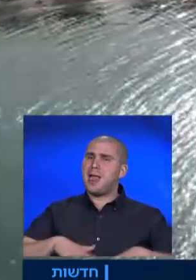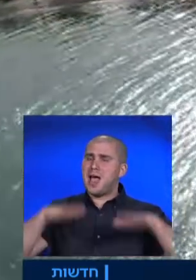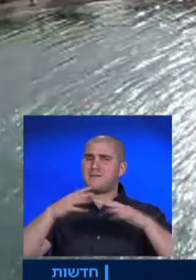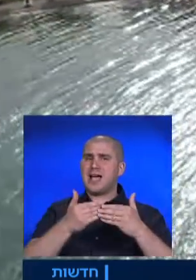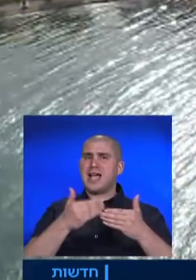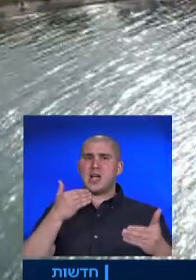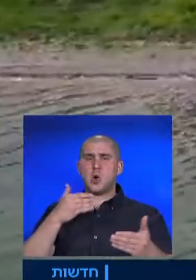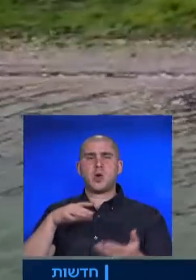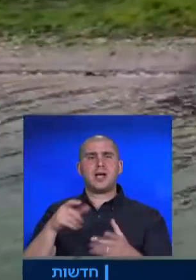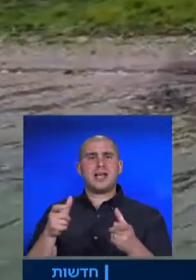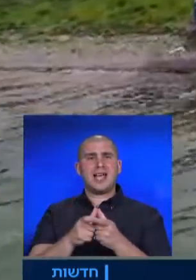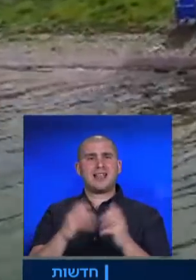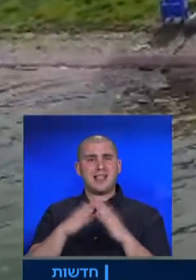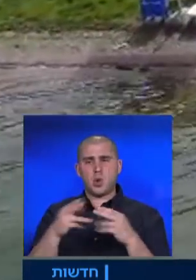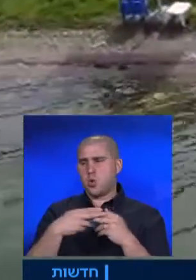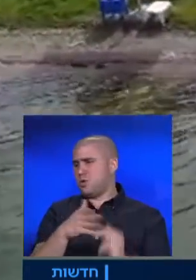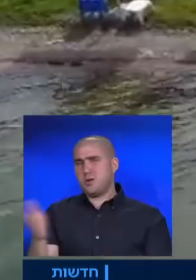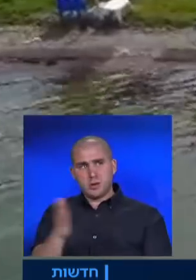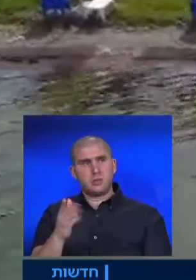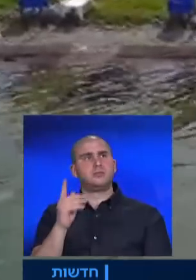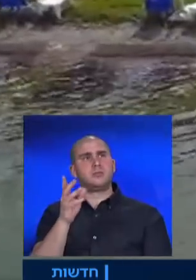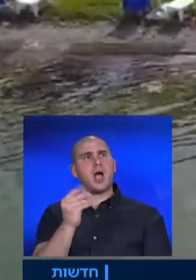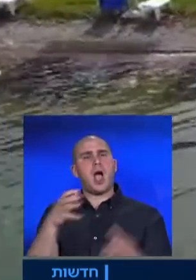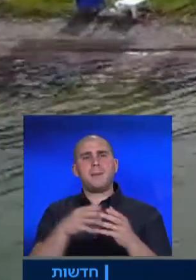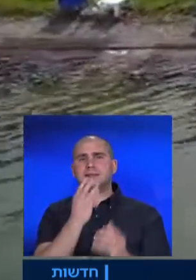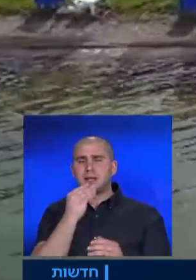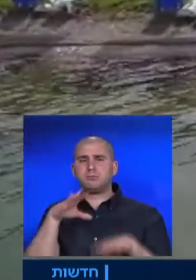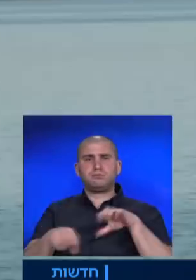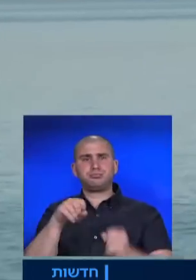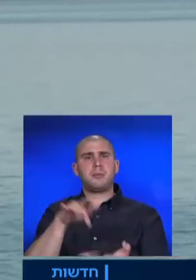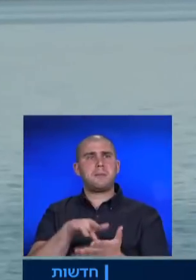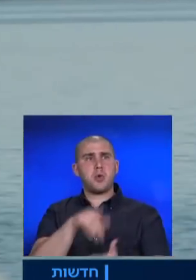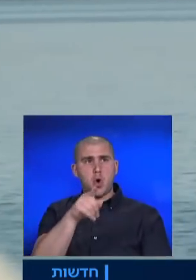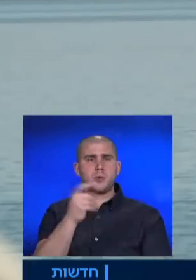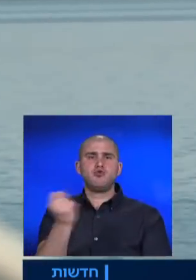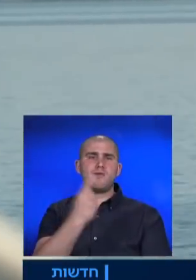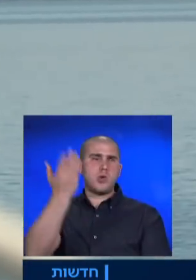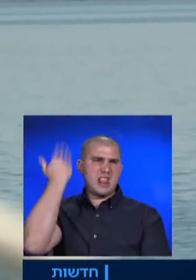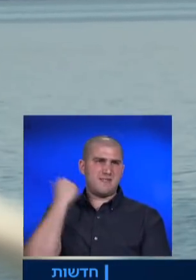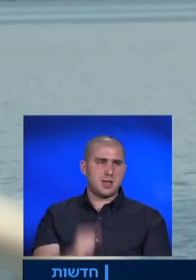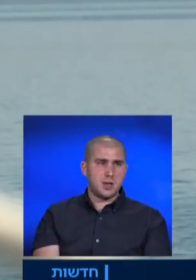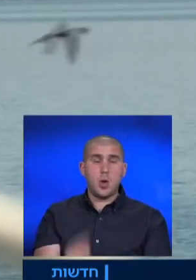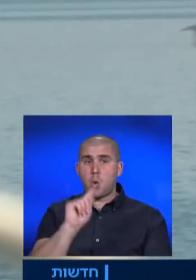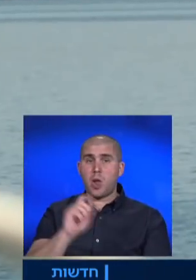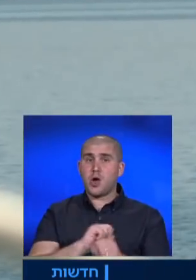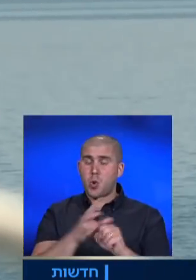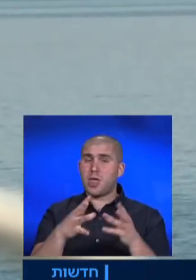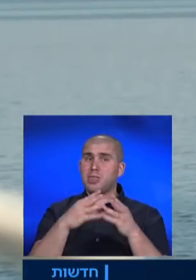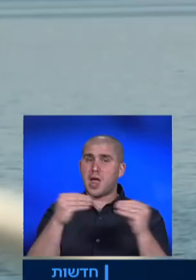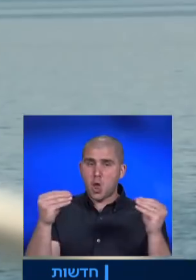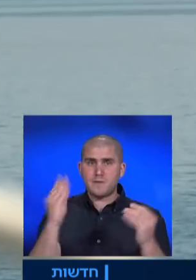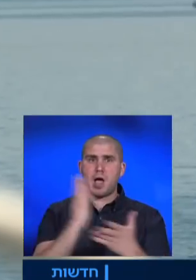דיור אחת לשכנתה מובילות את עם ישראל לשריין מקומות שבועות קדימה. אולי הקורונה תחלוף עד למועד